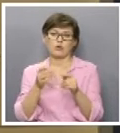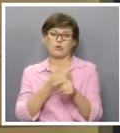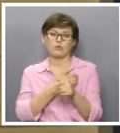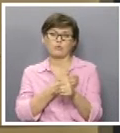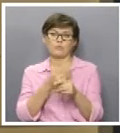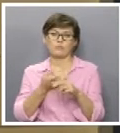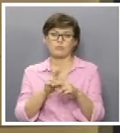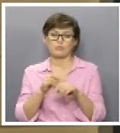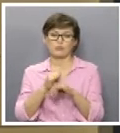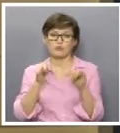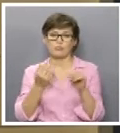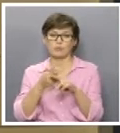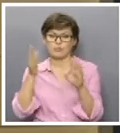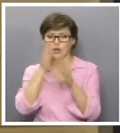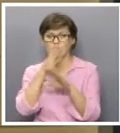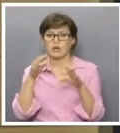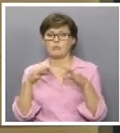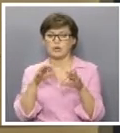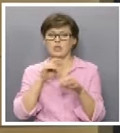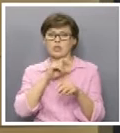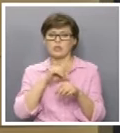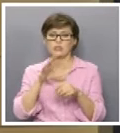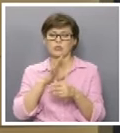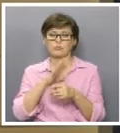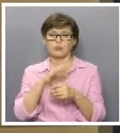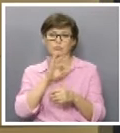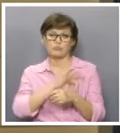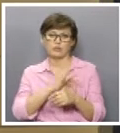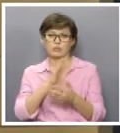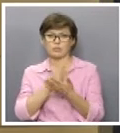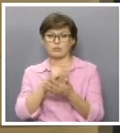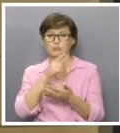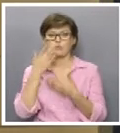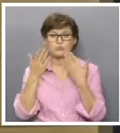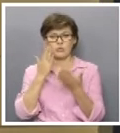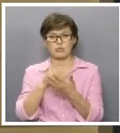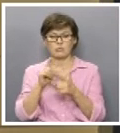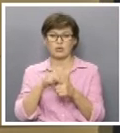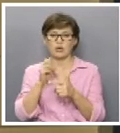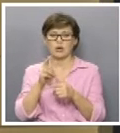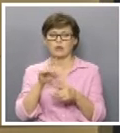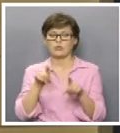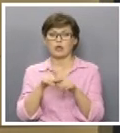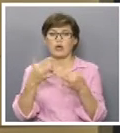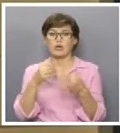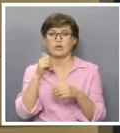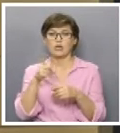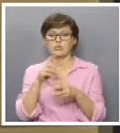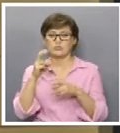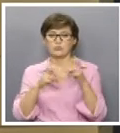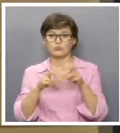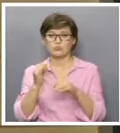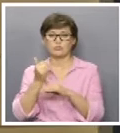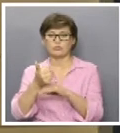белгіленген. Көлікті табиғи газбен жүргізу экономикалық тұрғыда тиімді ме? Сұраныс бар ма? Алдағы уақытта қанша газ құю станциясы